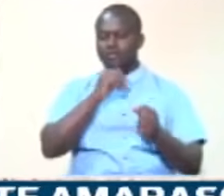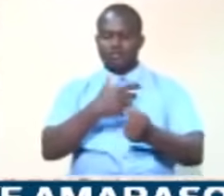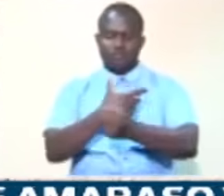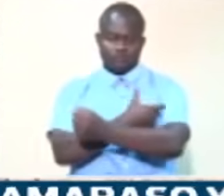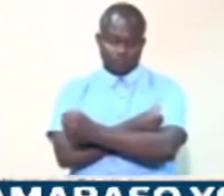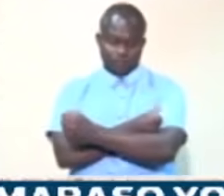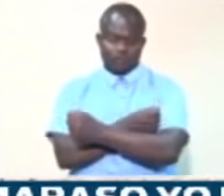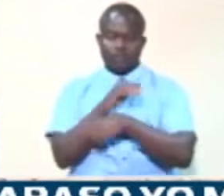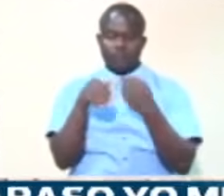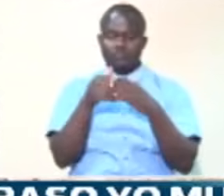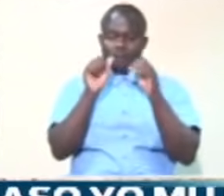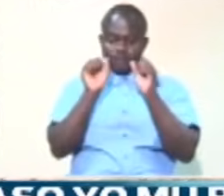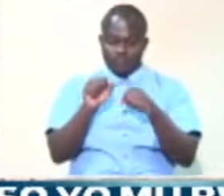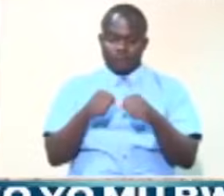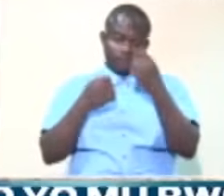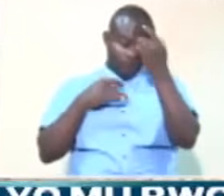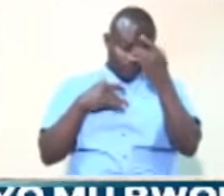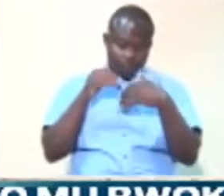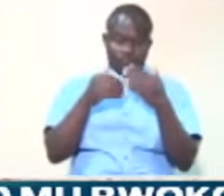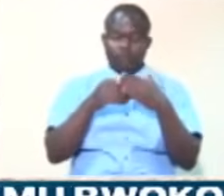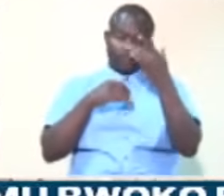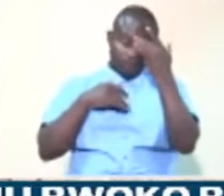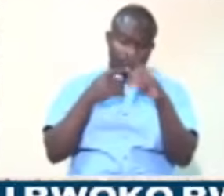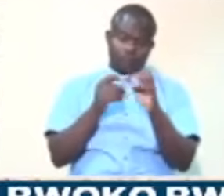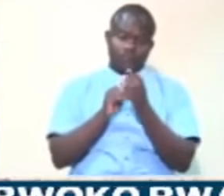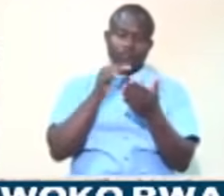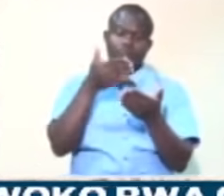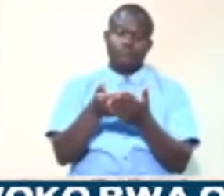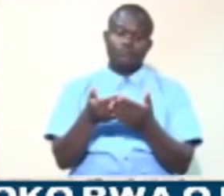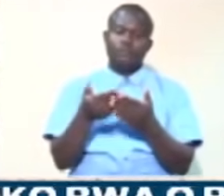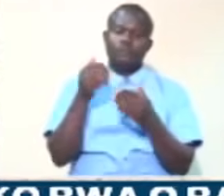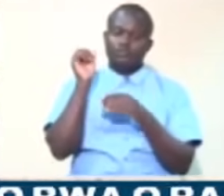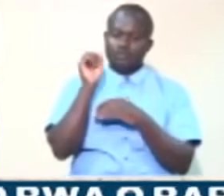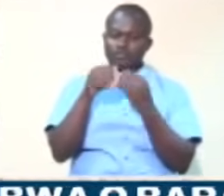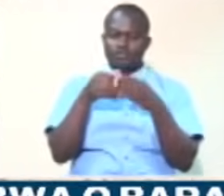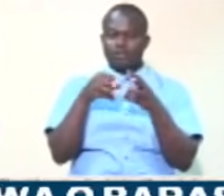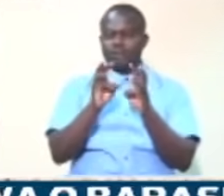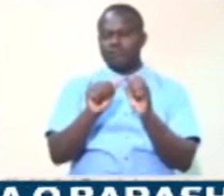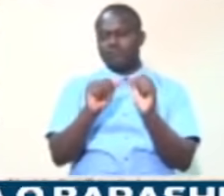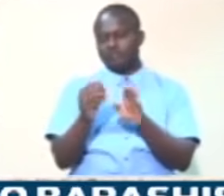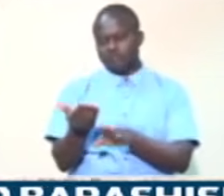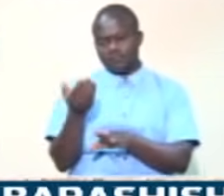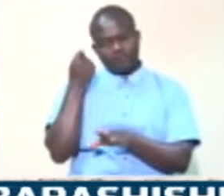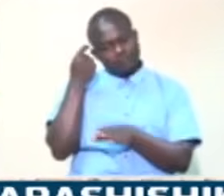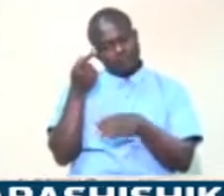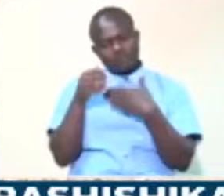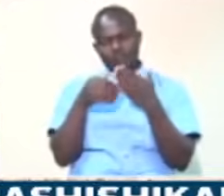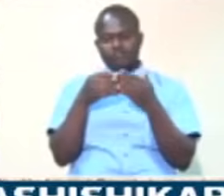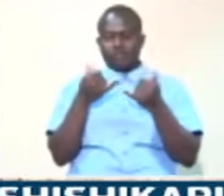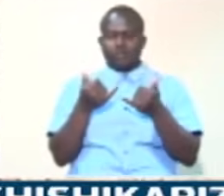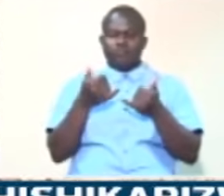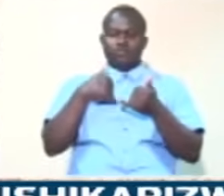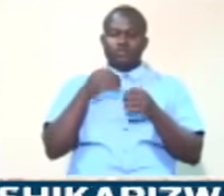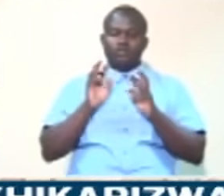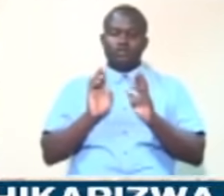ntarakingiwe nashoboraga kuba nayandura nkayirwara kandi kangeza kure ku buryo nshobora no gupfa ariko ubu ngubu mfite